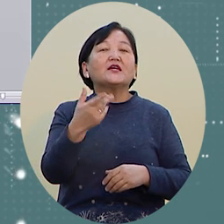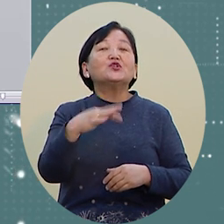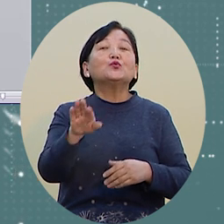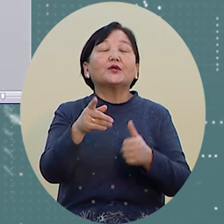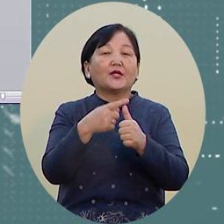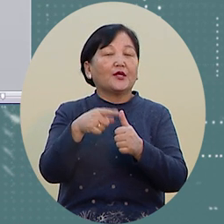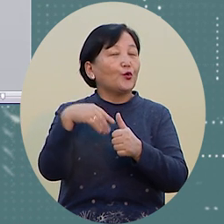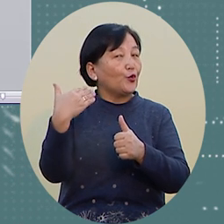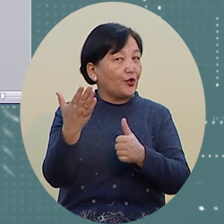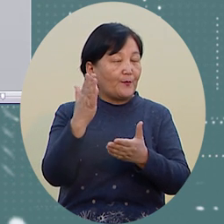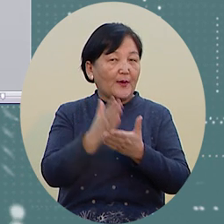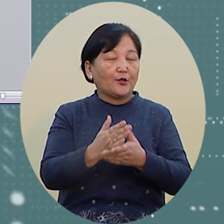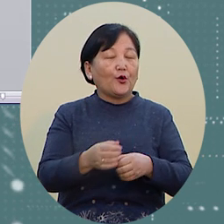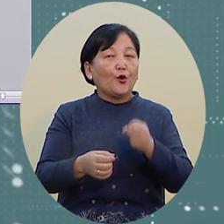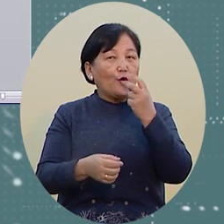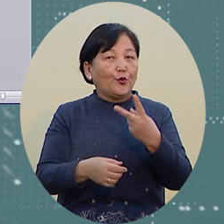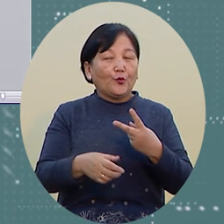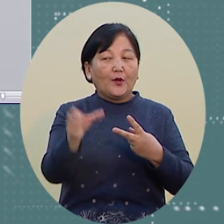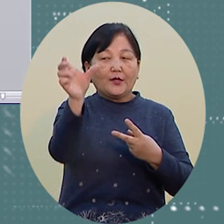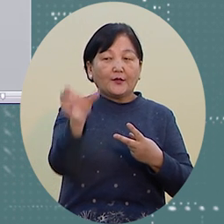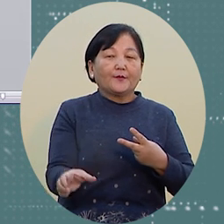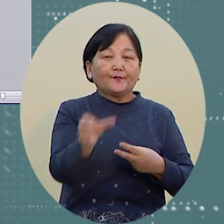ингээд 2-р багамд нь болохоор бүгдээрээ